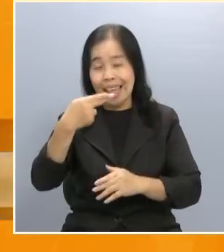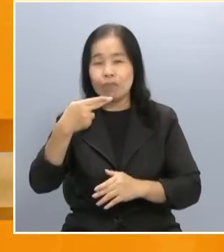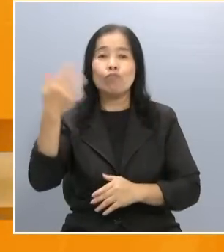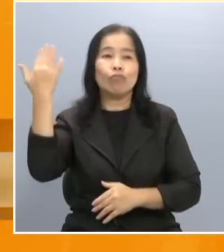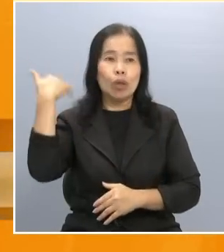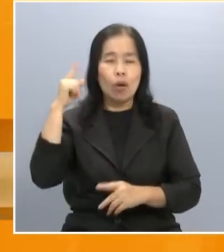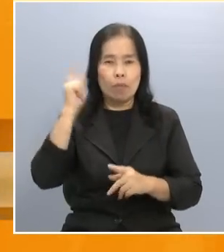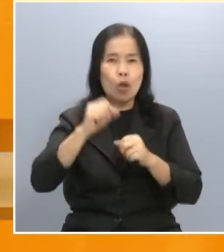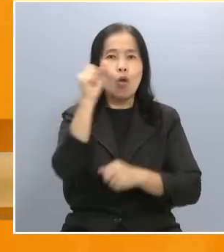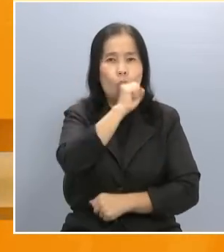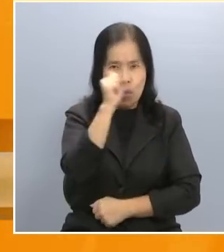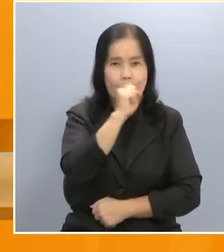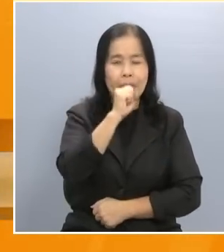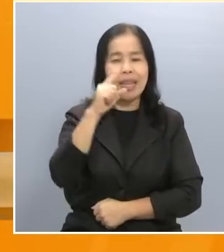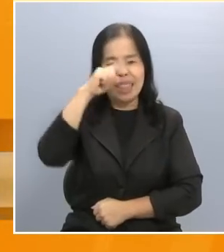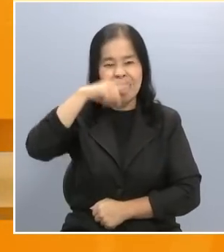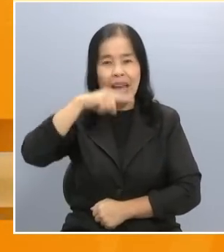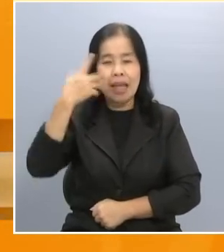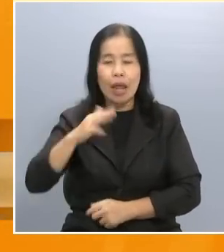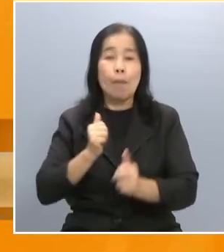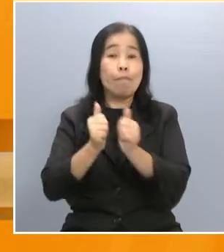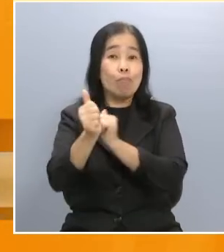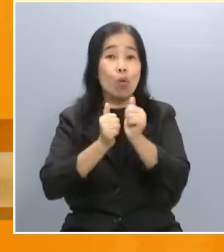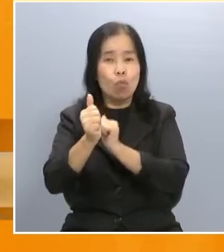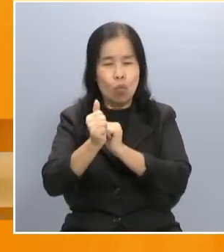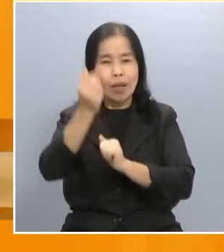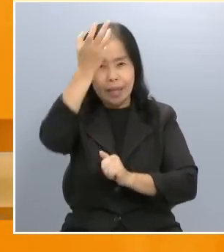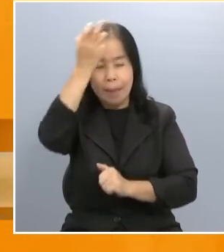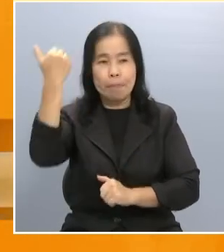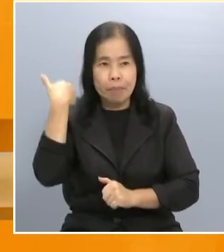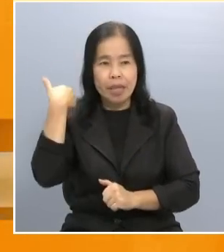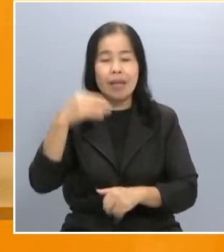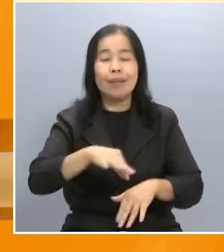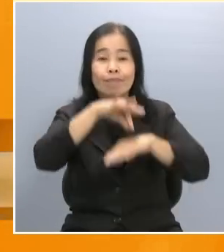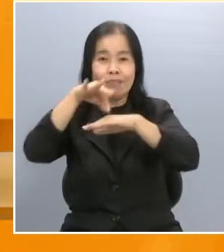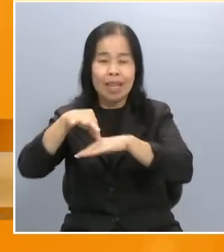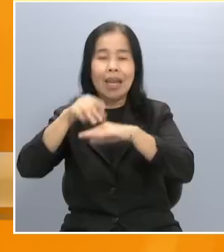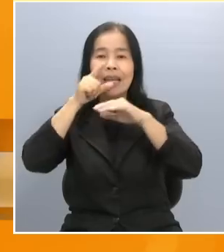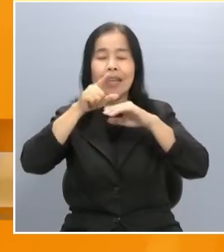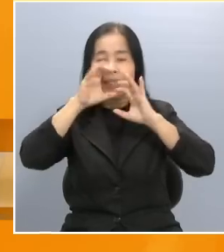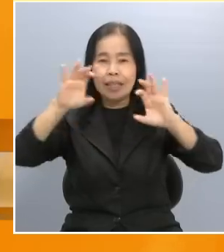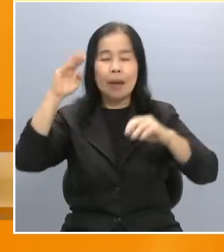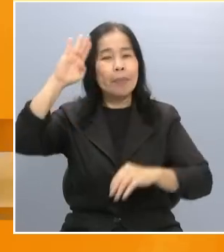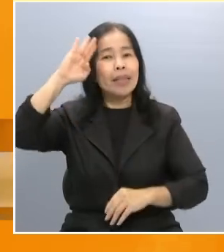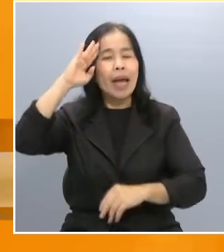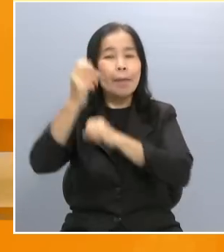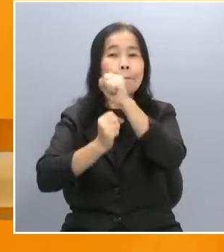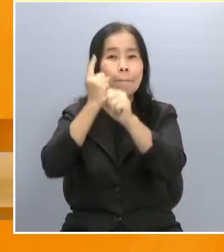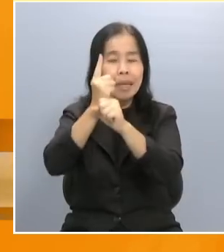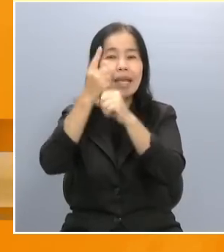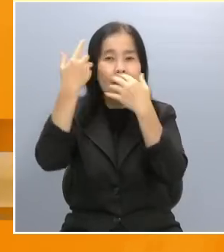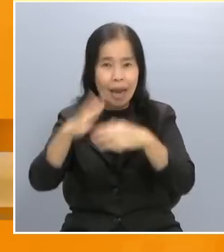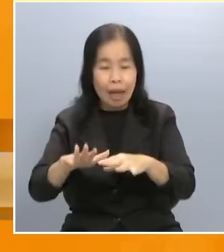แล้วก็รวมถึงในอดีตผู้เข้าประกวดนางงามเคยไปรับราชการไม่ใช่รับราชการเป็นทหารอยู่ปีนึงสถานการณ์